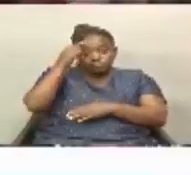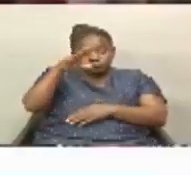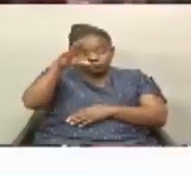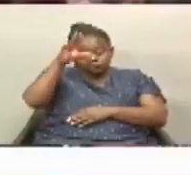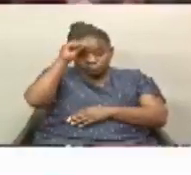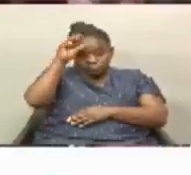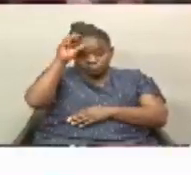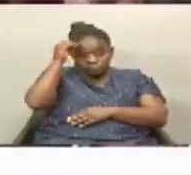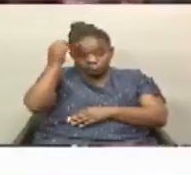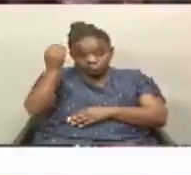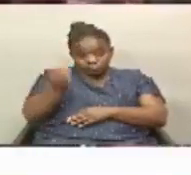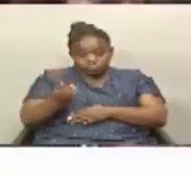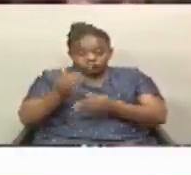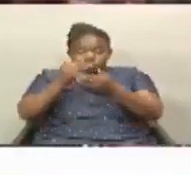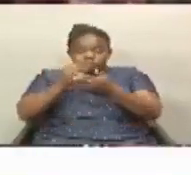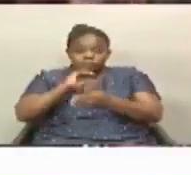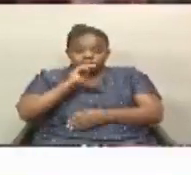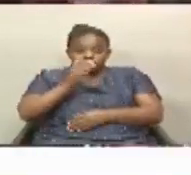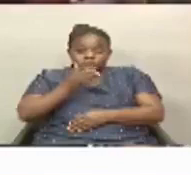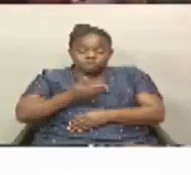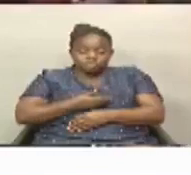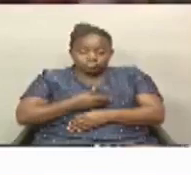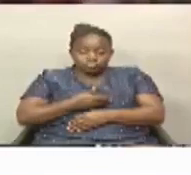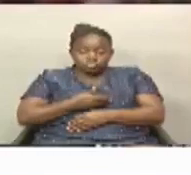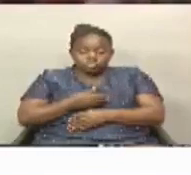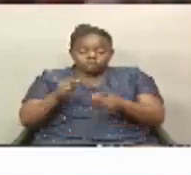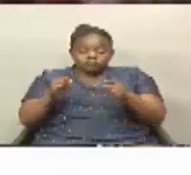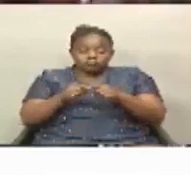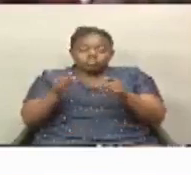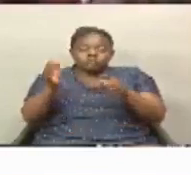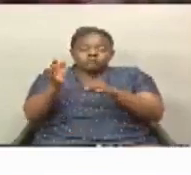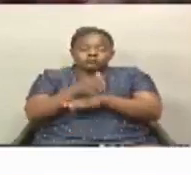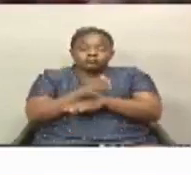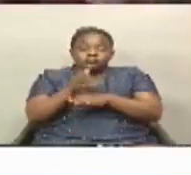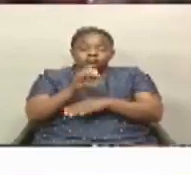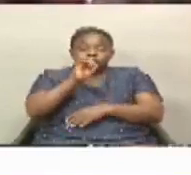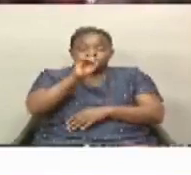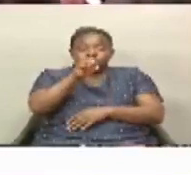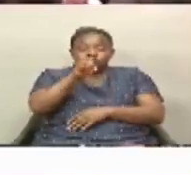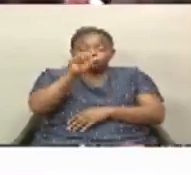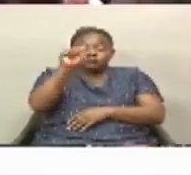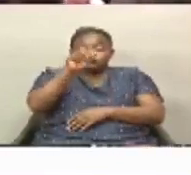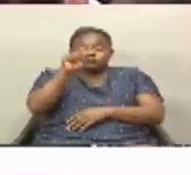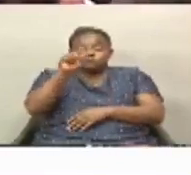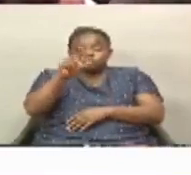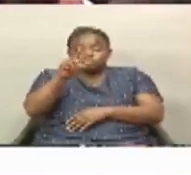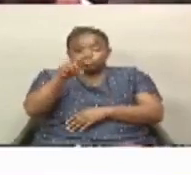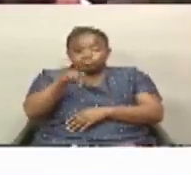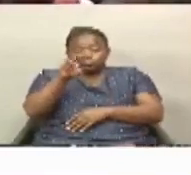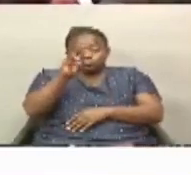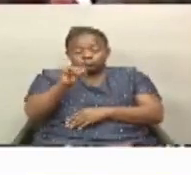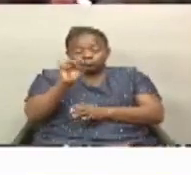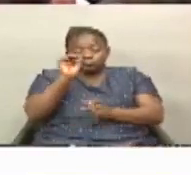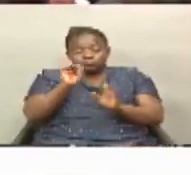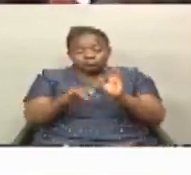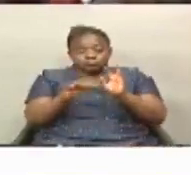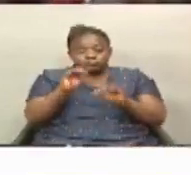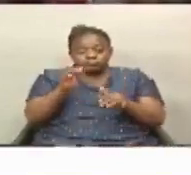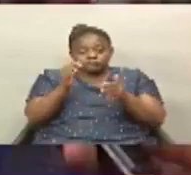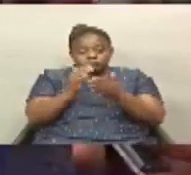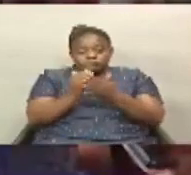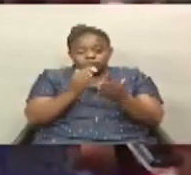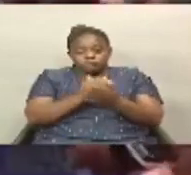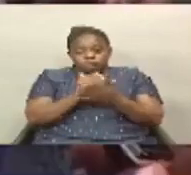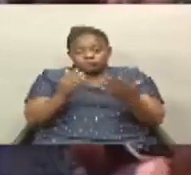ey'ebyenjigiriza okutukwasizaako ne ministry ya disaster prime minister's office emama nabbanja kubanga eno